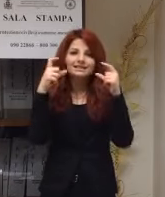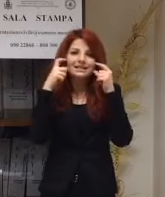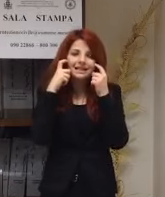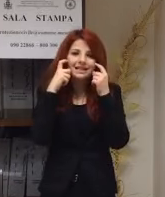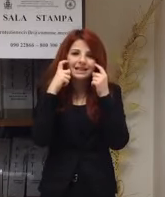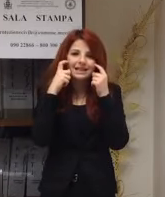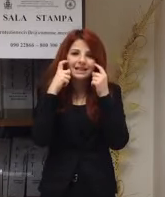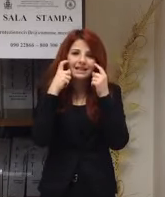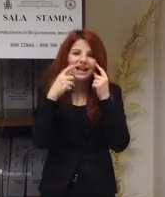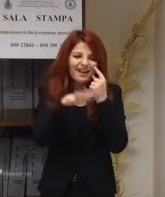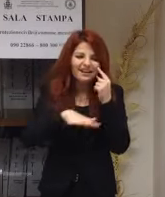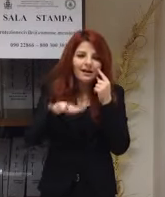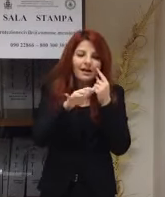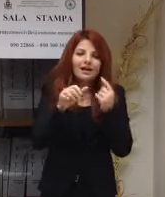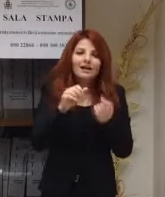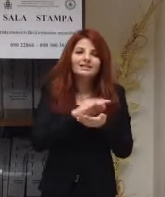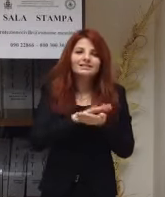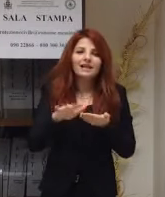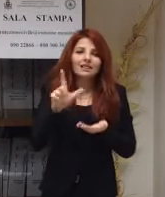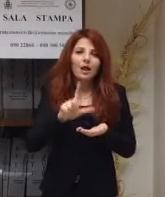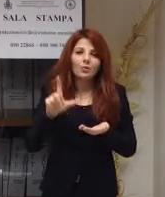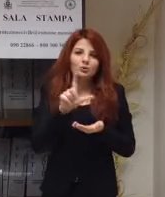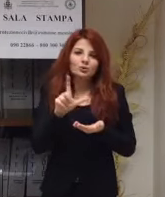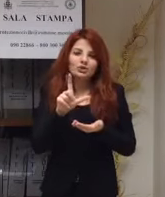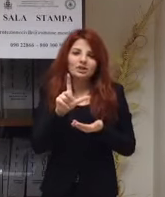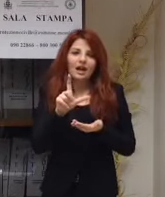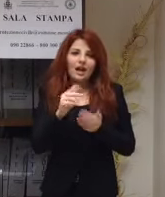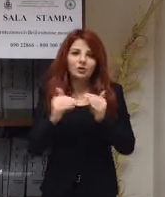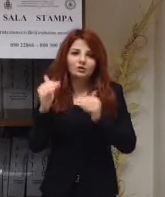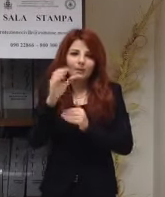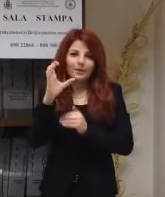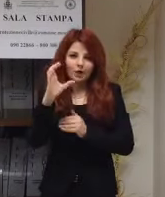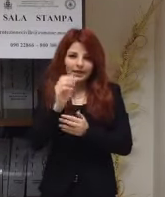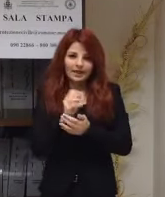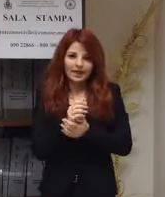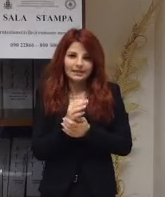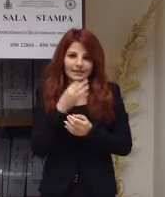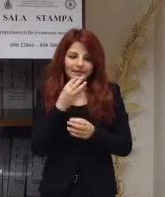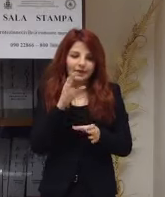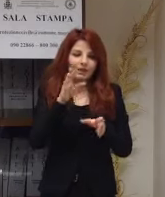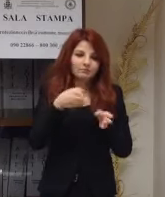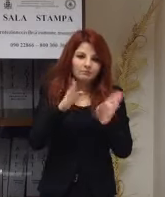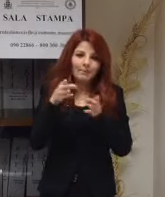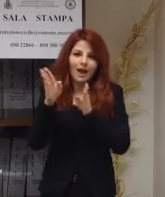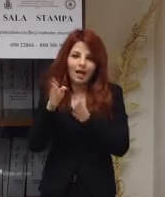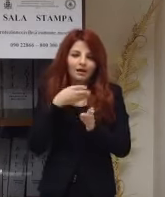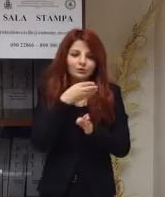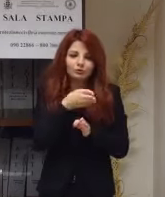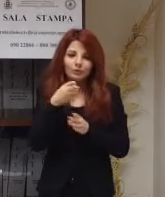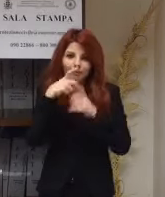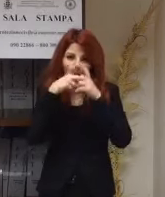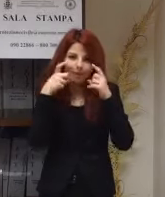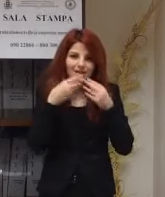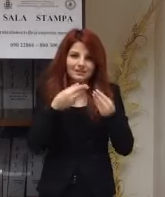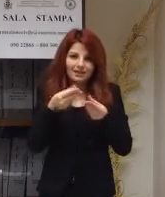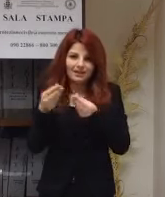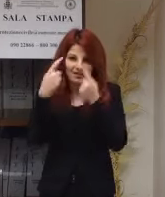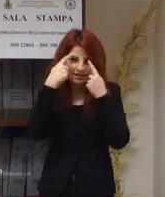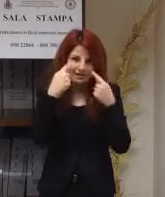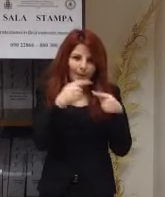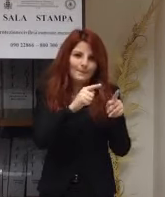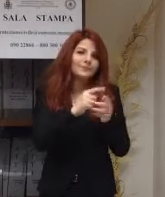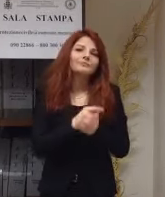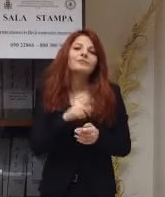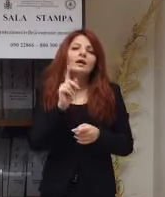Contesse e quindi andrà all'interno delle palazzine ACP a portare queste mascherine. E poi tutti